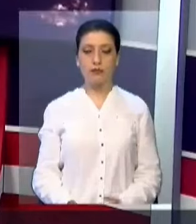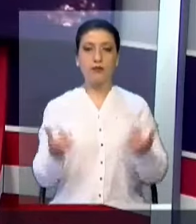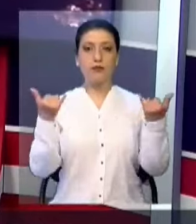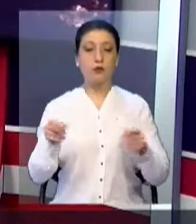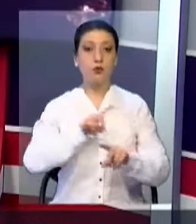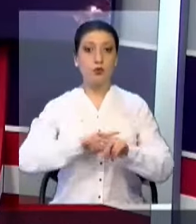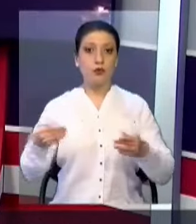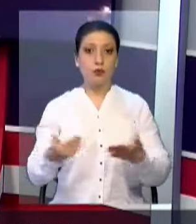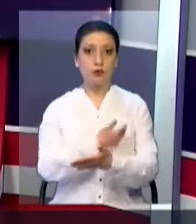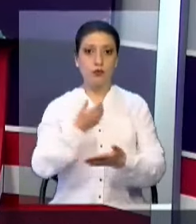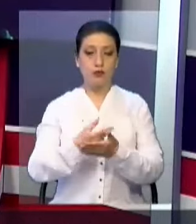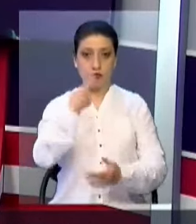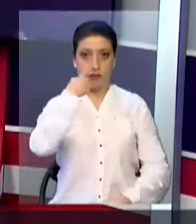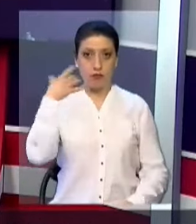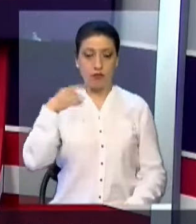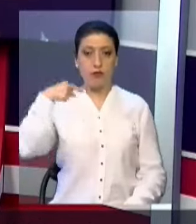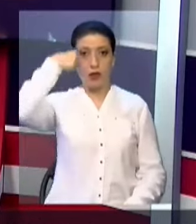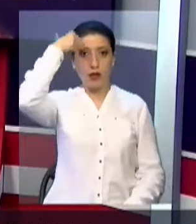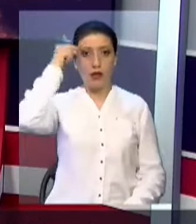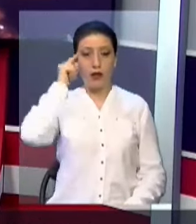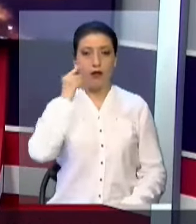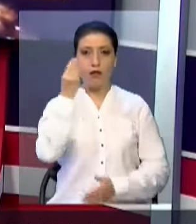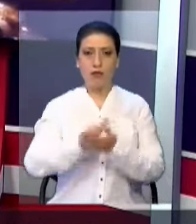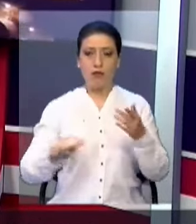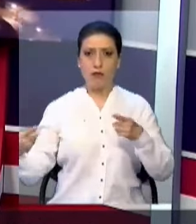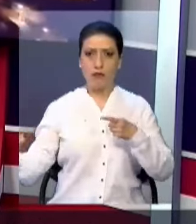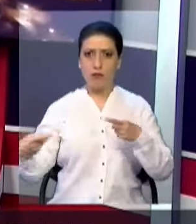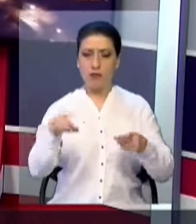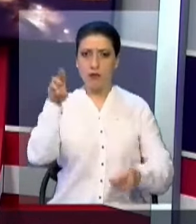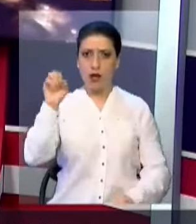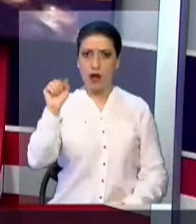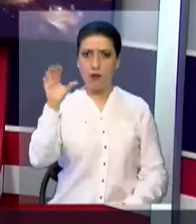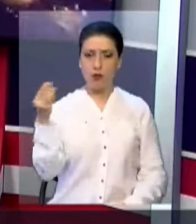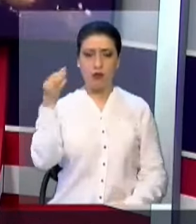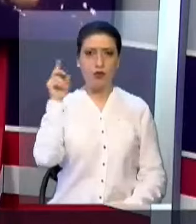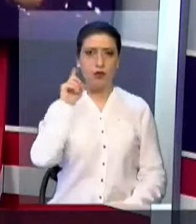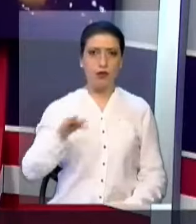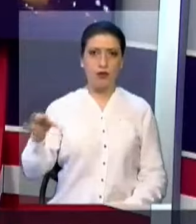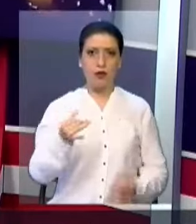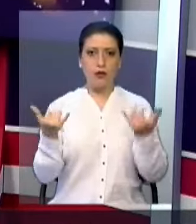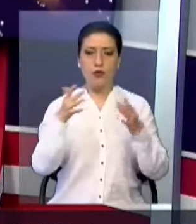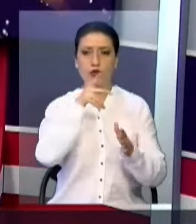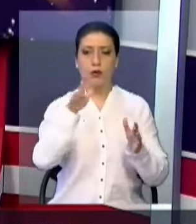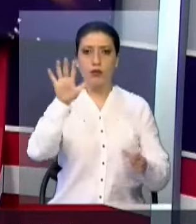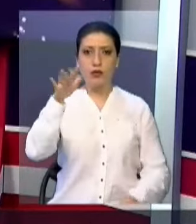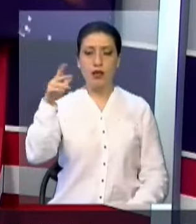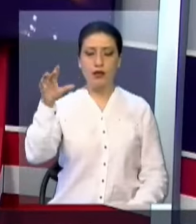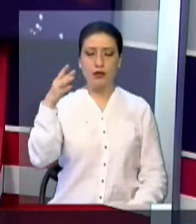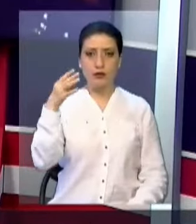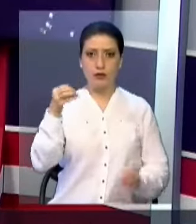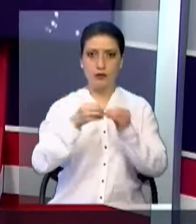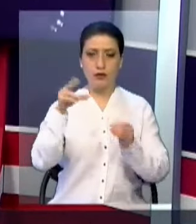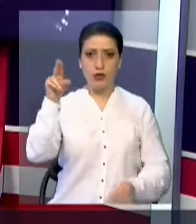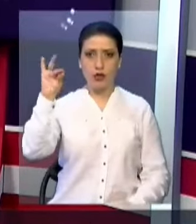Այժմ հրատապ մի լուր, որ ստացանք ռոպենել առաջ, ադրբեջանցիները խախտել են հրադադարը Տավուշում և Գեղարքունիքում, այսօր ժամը 17:05-ին